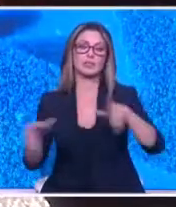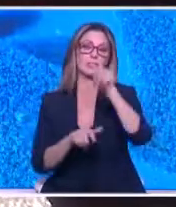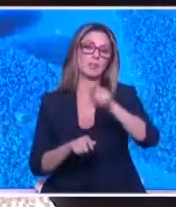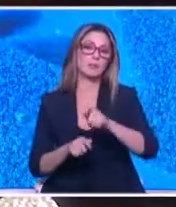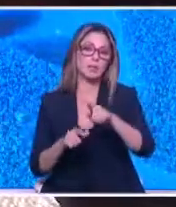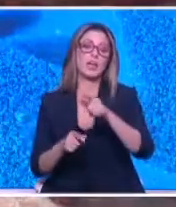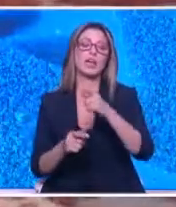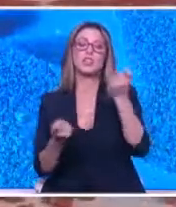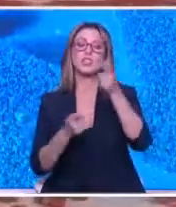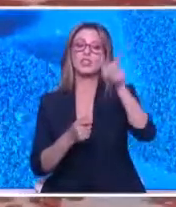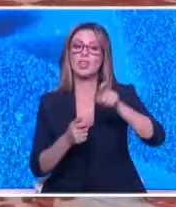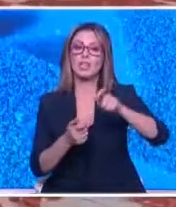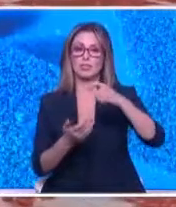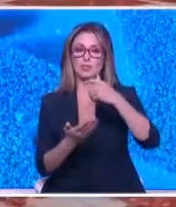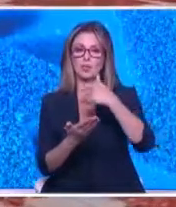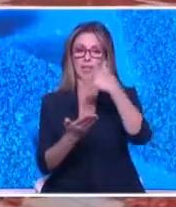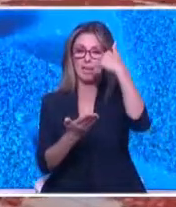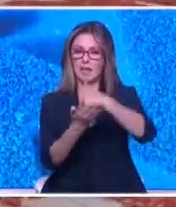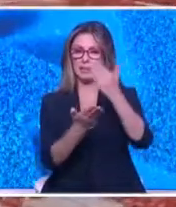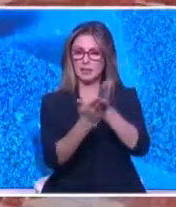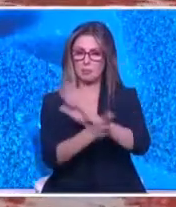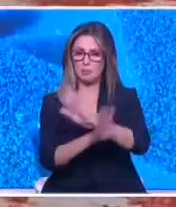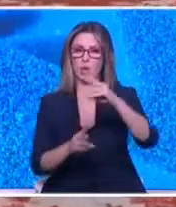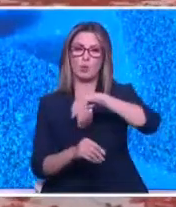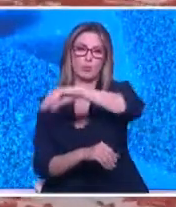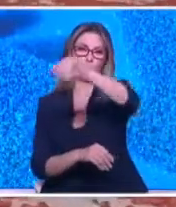tarafından kesildikten sonra tuzlanarak kurutulmaya bırakılıyor.